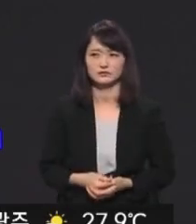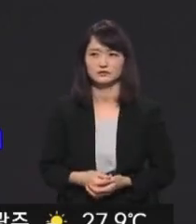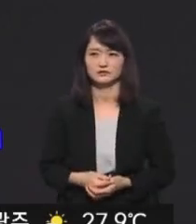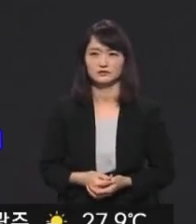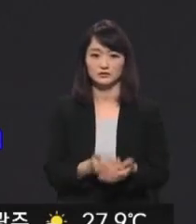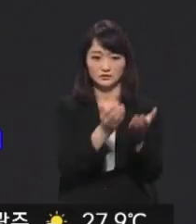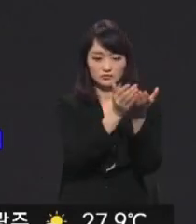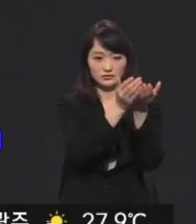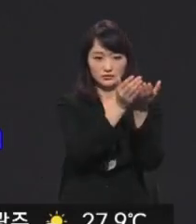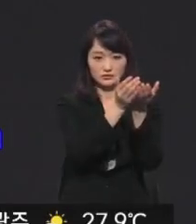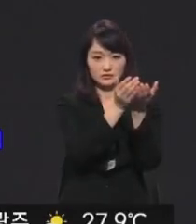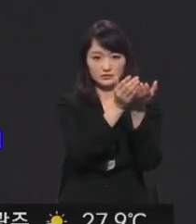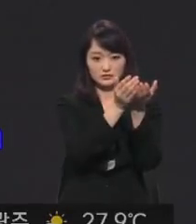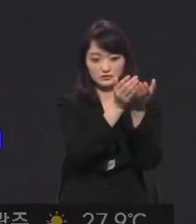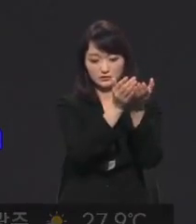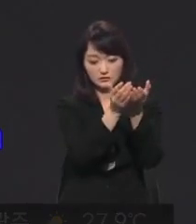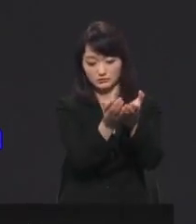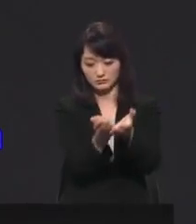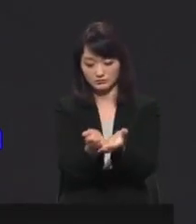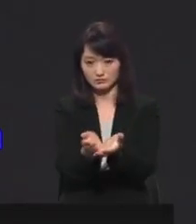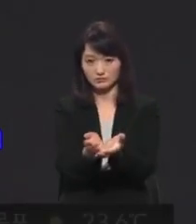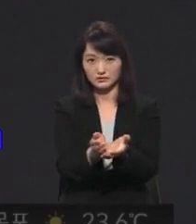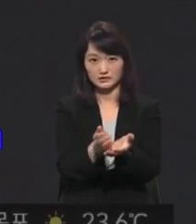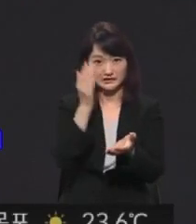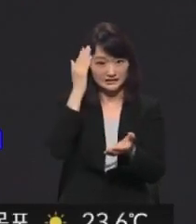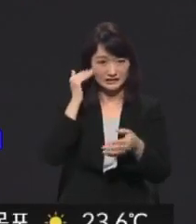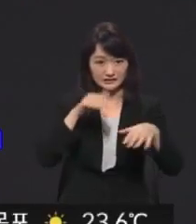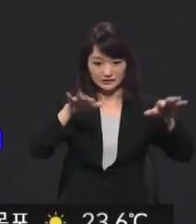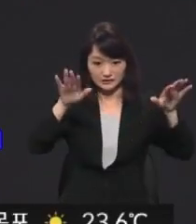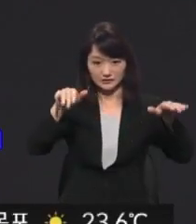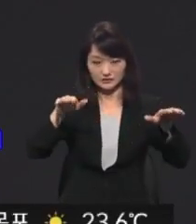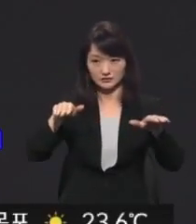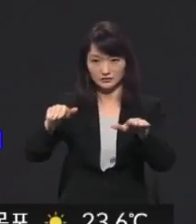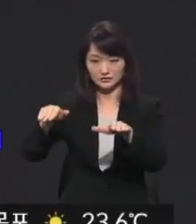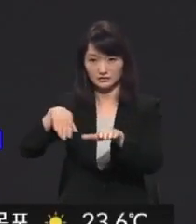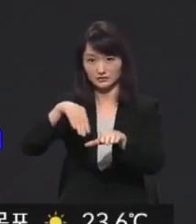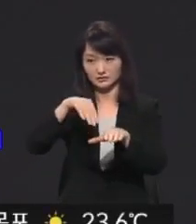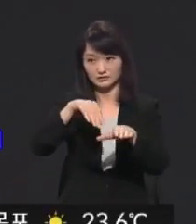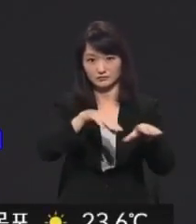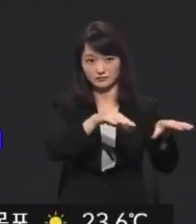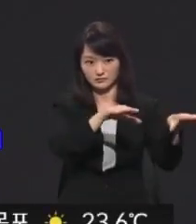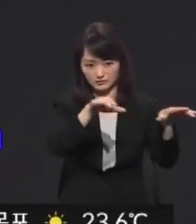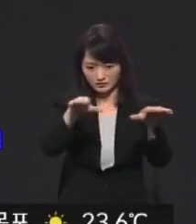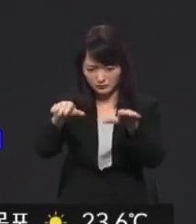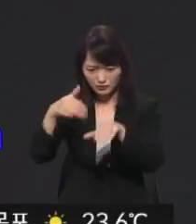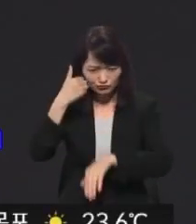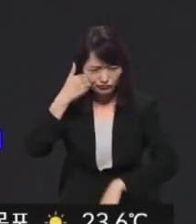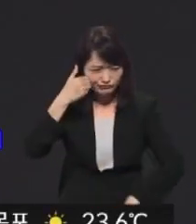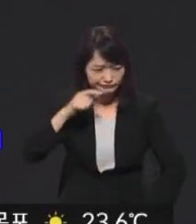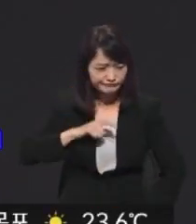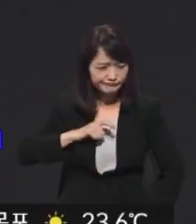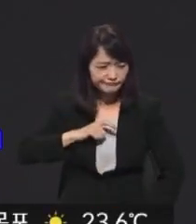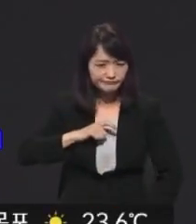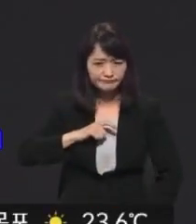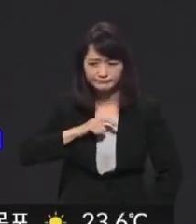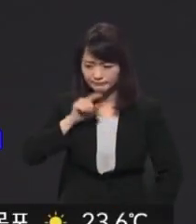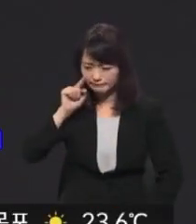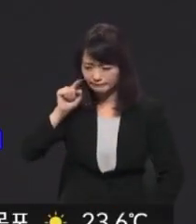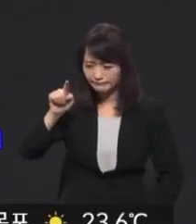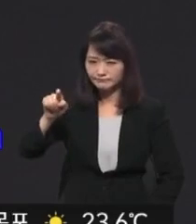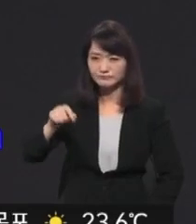떨어질 때마다 까마귀들이 날라 오니까 아예 배터지게 까마귀를 한번쯤 의심 할 때가 됐어요 지금 치 그렇게 보기 때문에